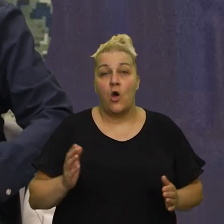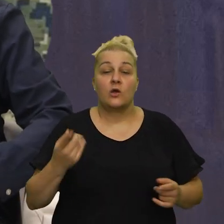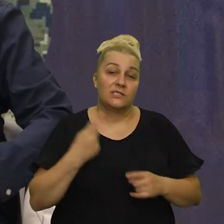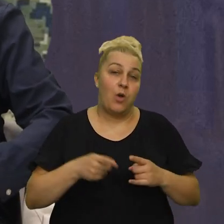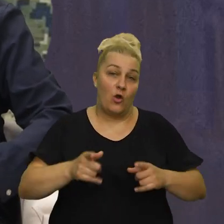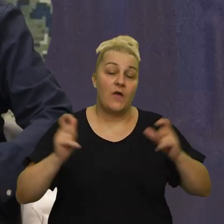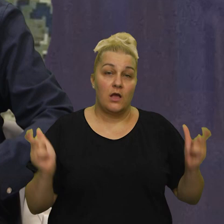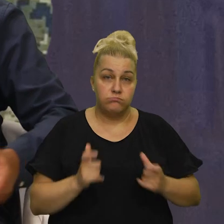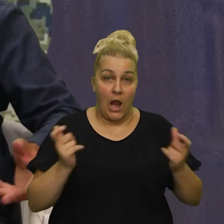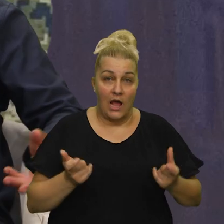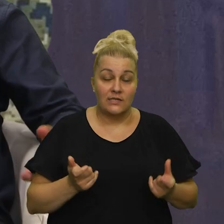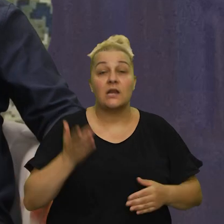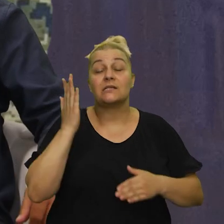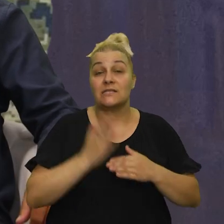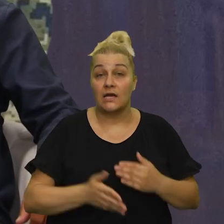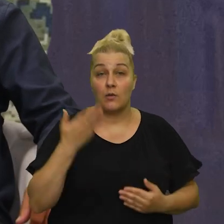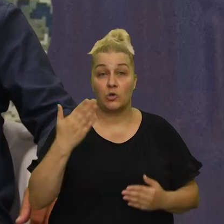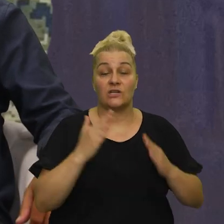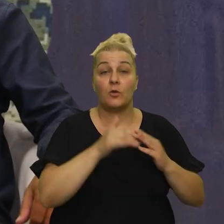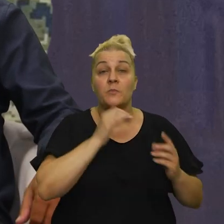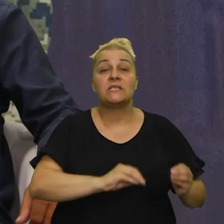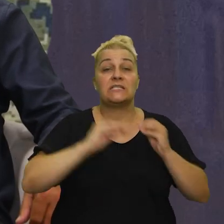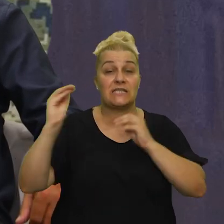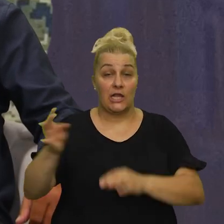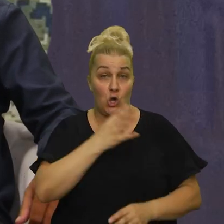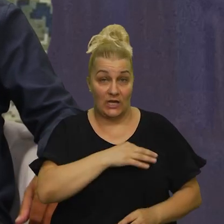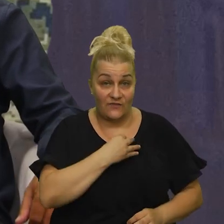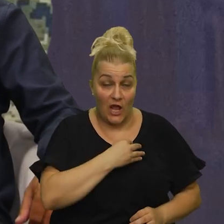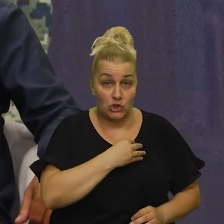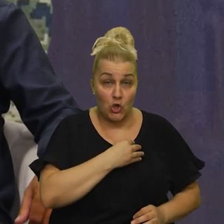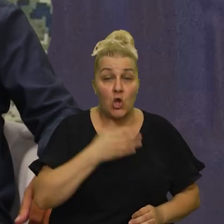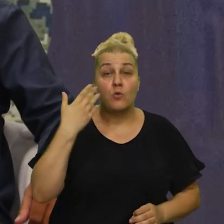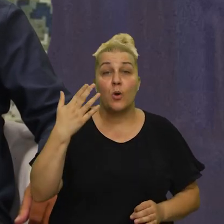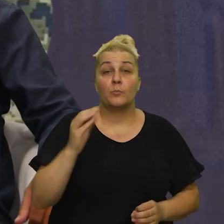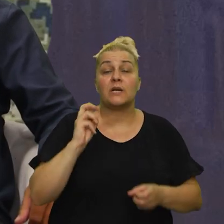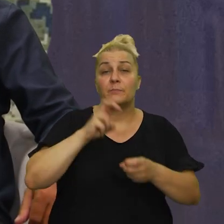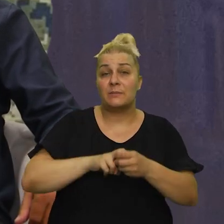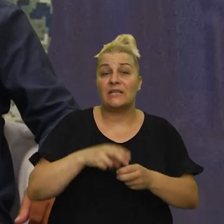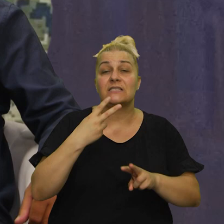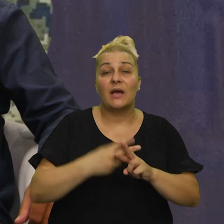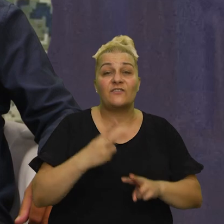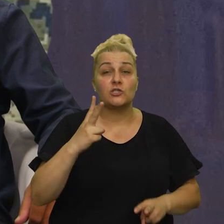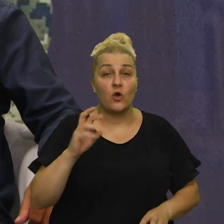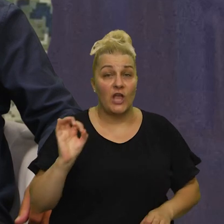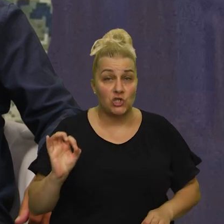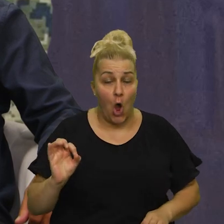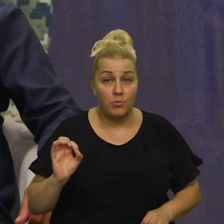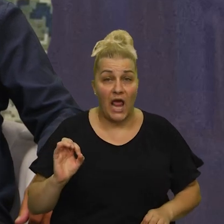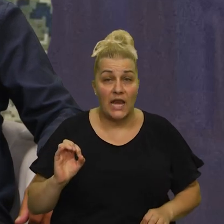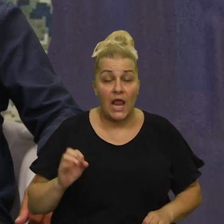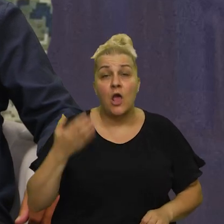sam blagdan i doživljava. Za kraj pozdrav domovinskoj iseljenoj Hrvatskoj, pozdrav pripadnicima Hrvatskog vijeća